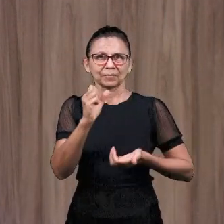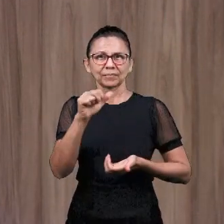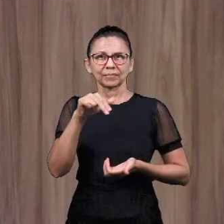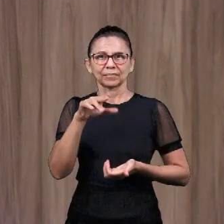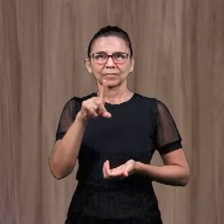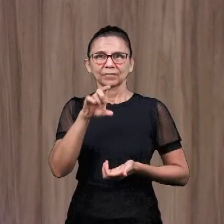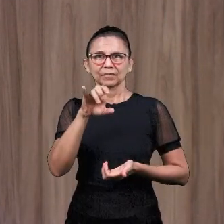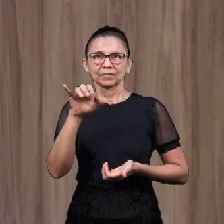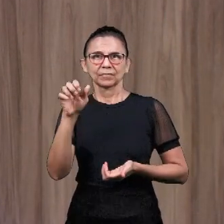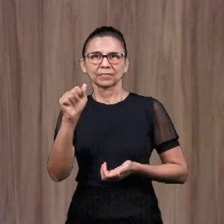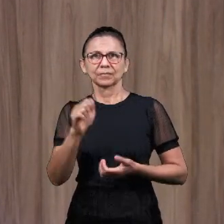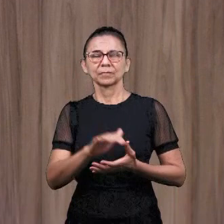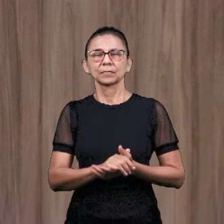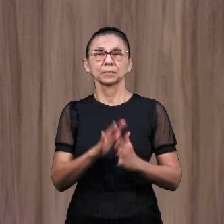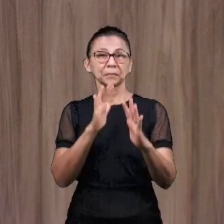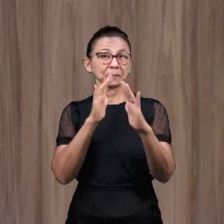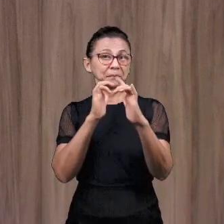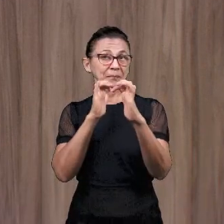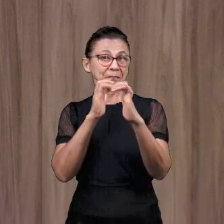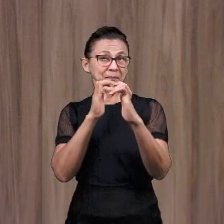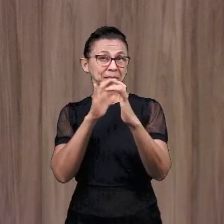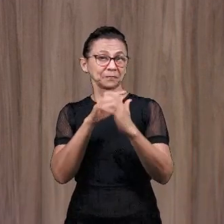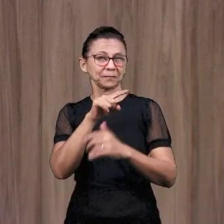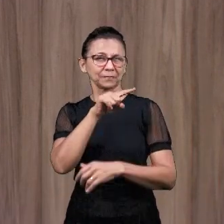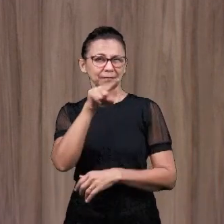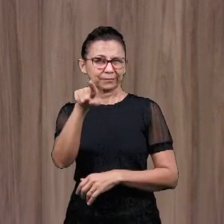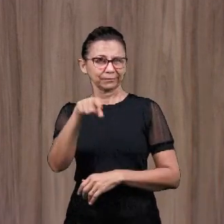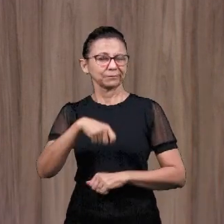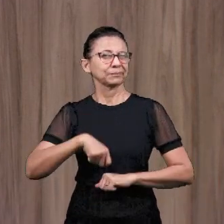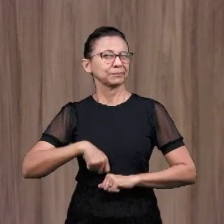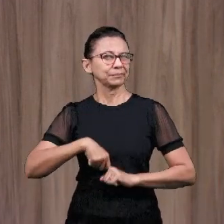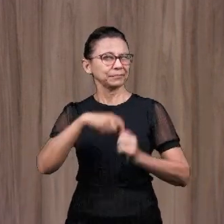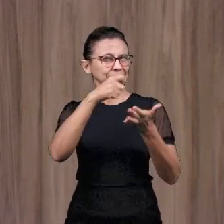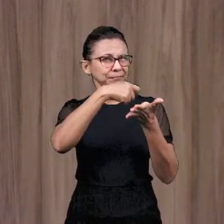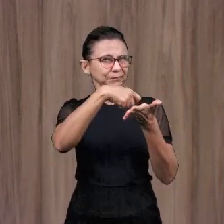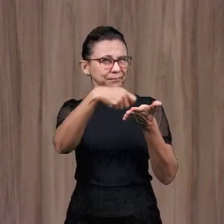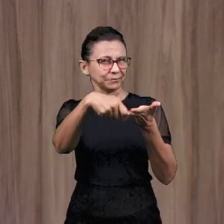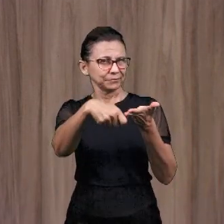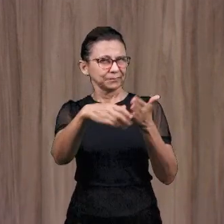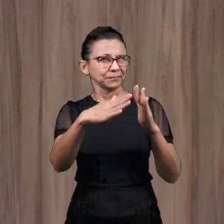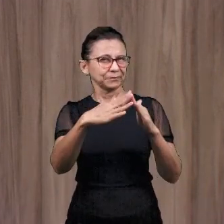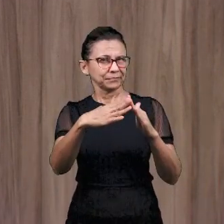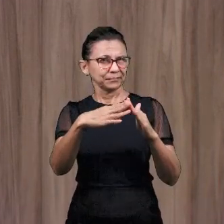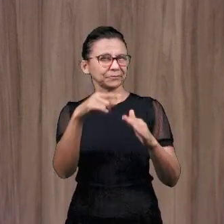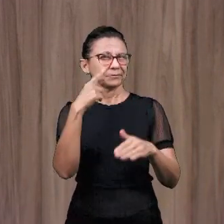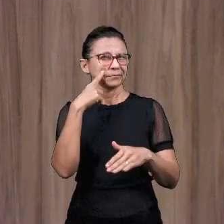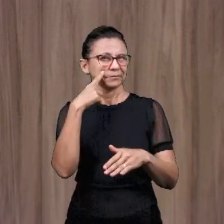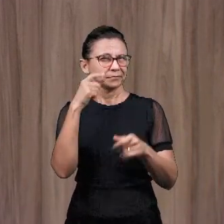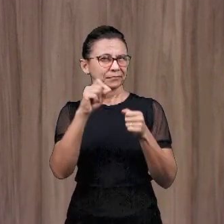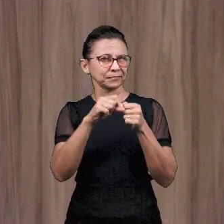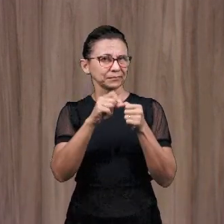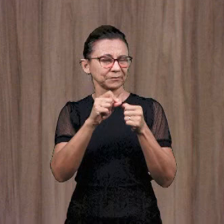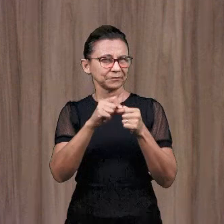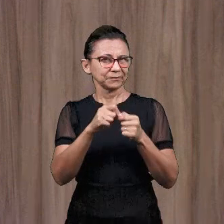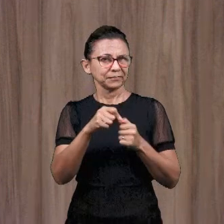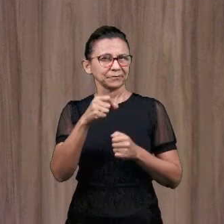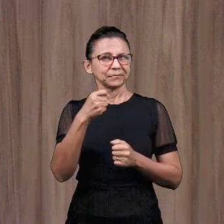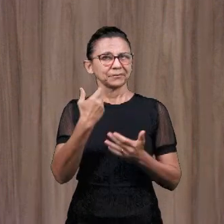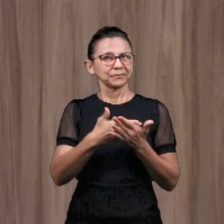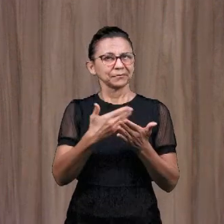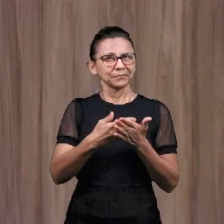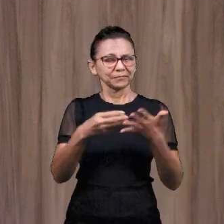apprendre dans la flûte douce. Et vous avez fait le devoir maison, vous avez étudié les notes et les temps, nous allons nous